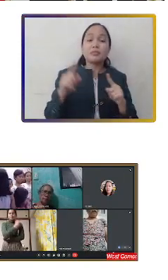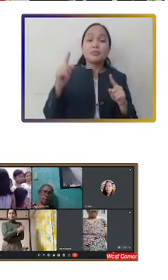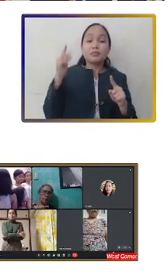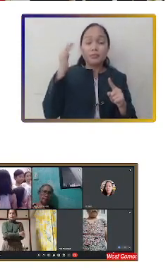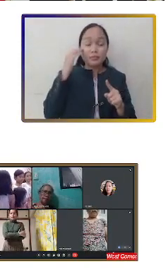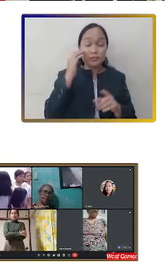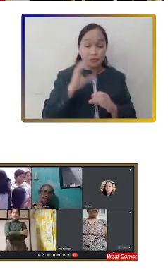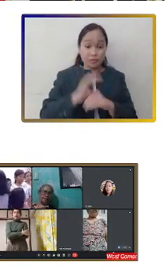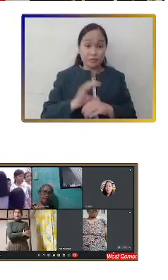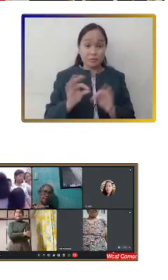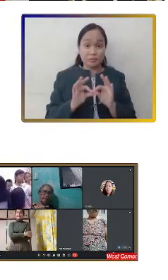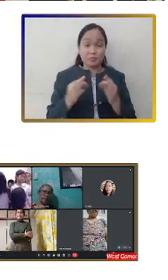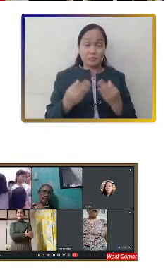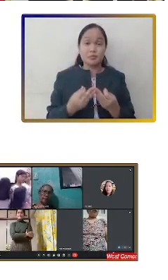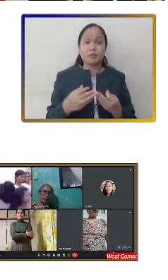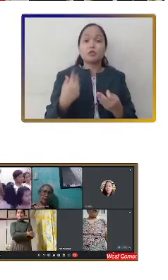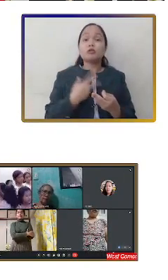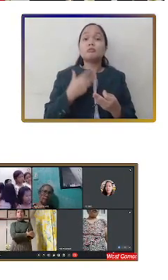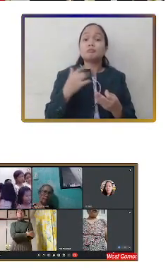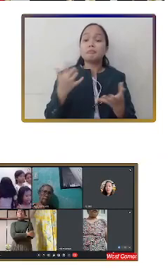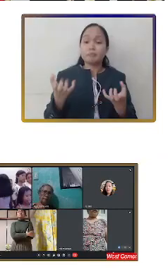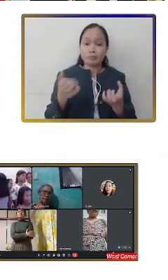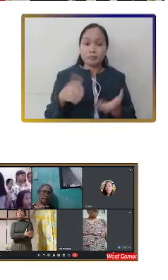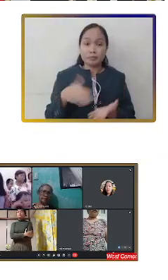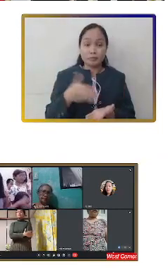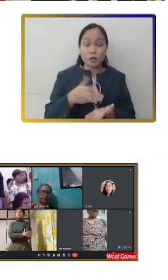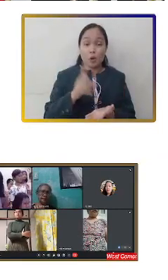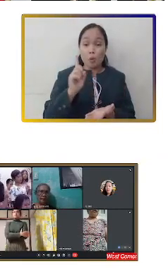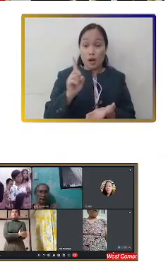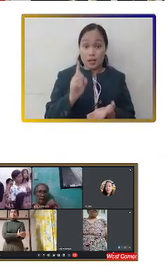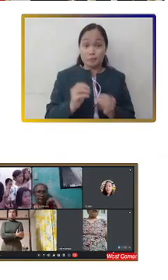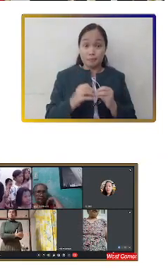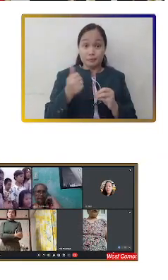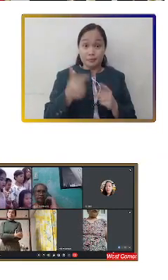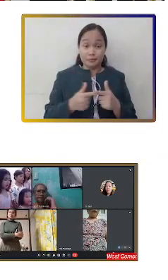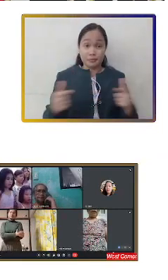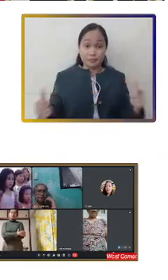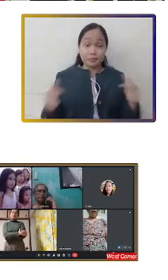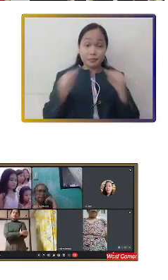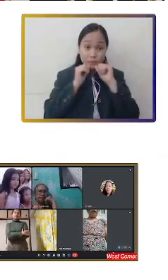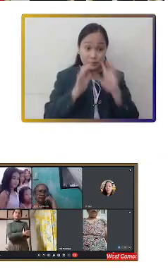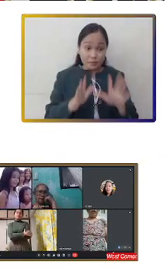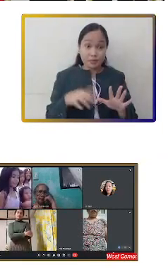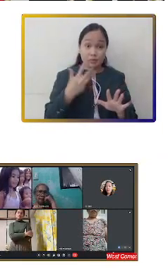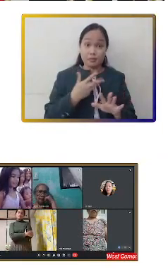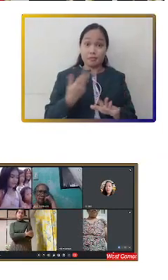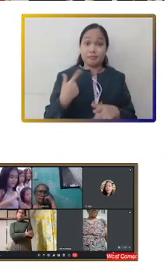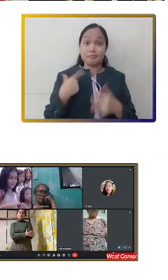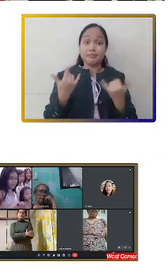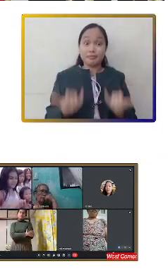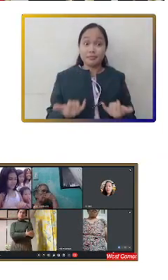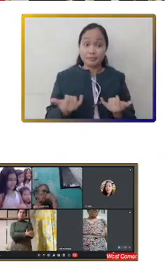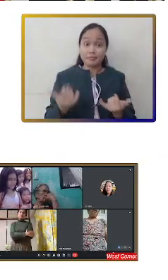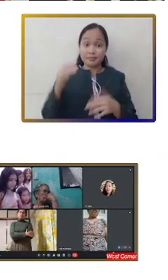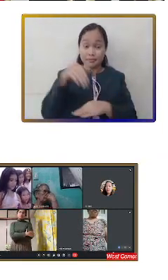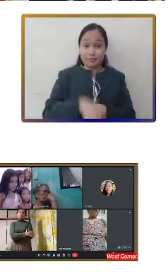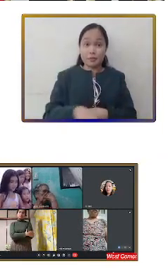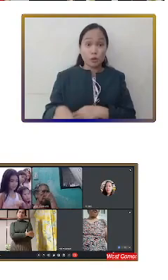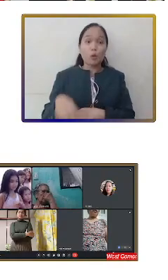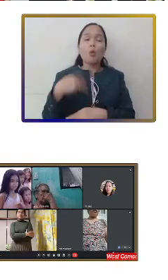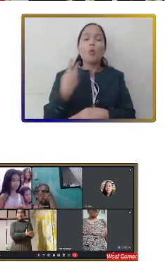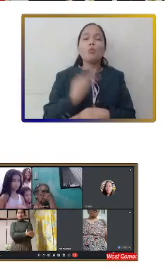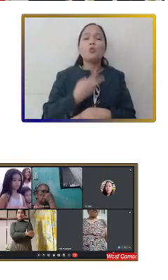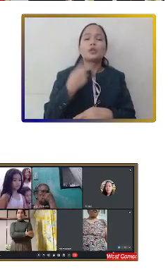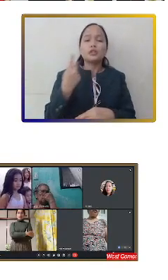po sa gusto ko lang i-share sa inyo is that one of the greatest blessings that we have this afternoon is that we are on a church with